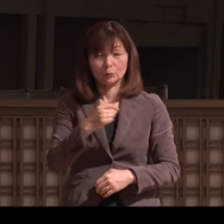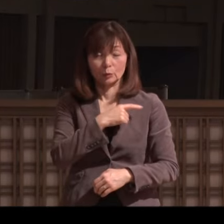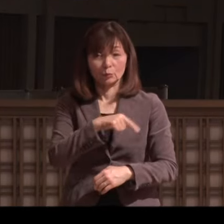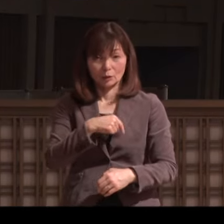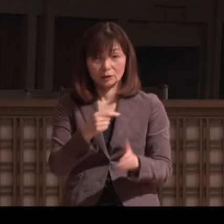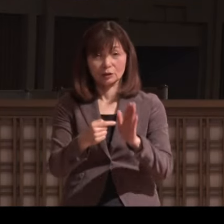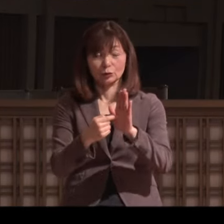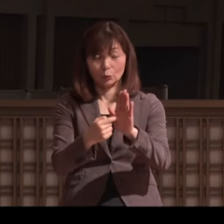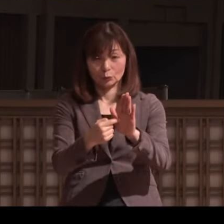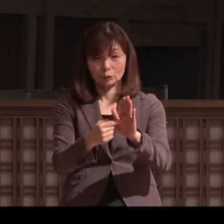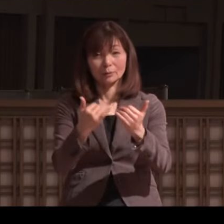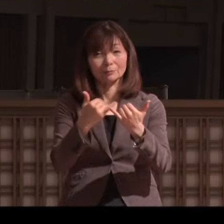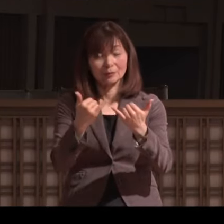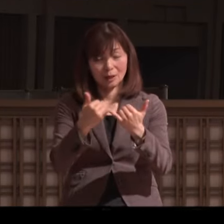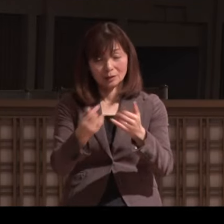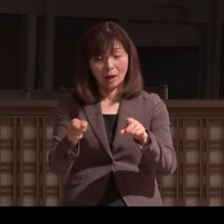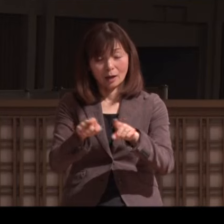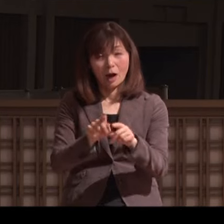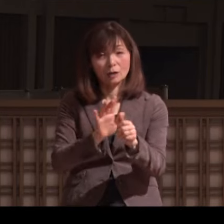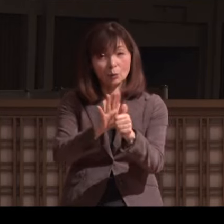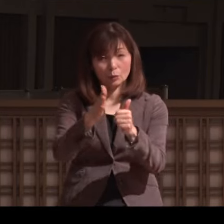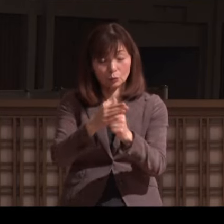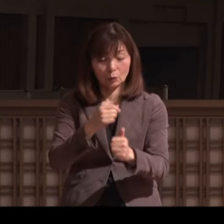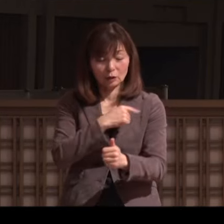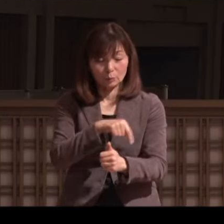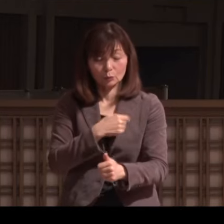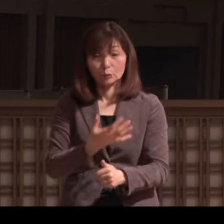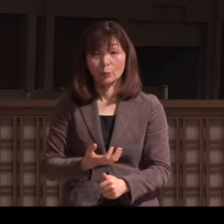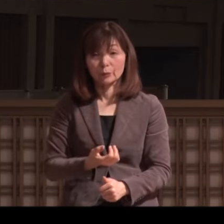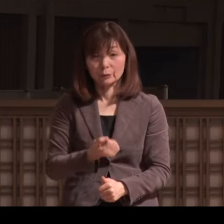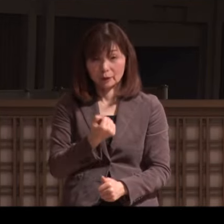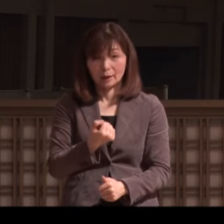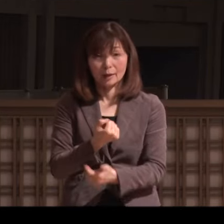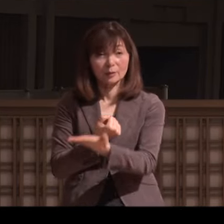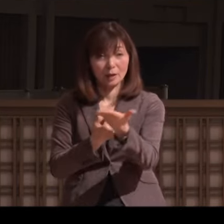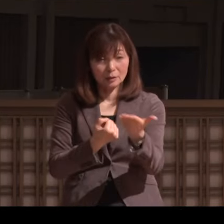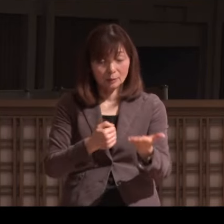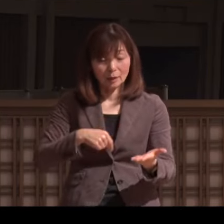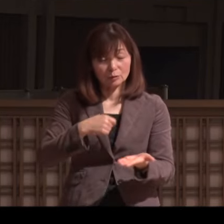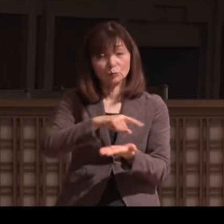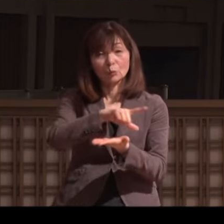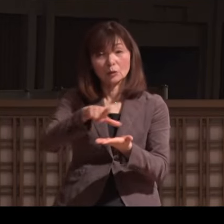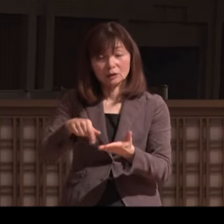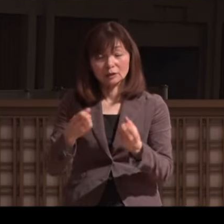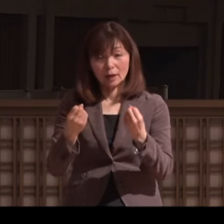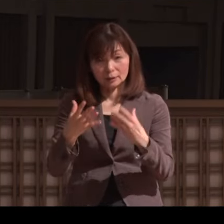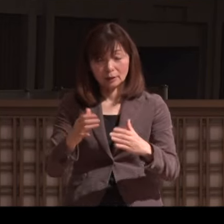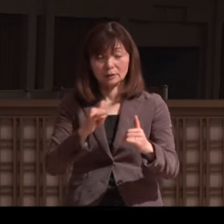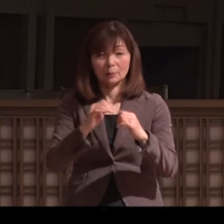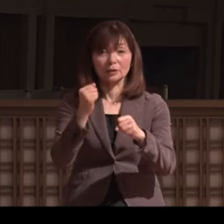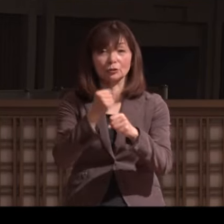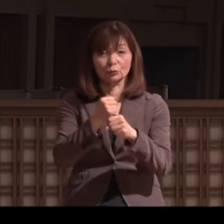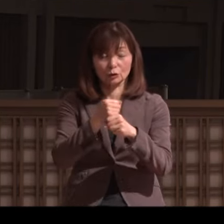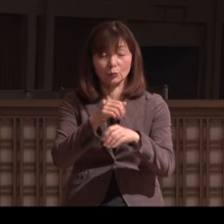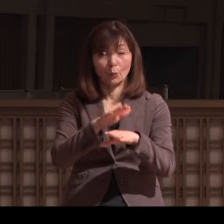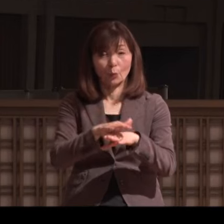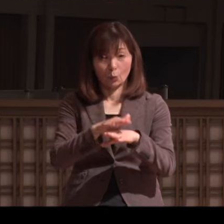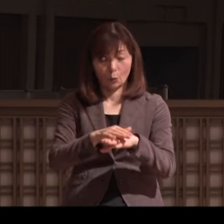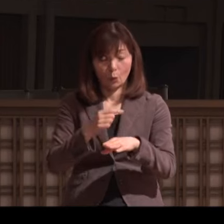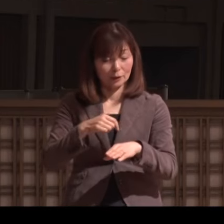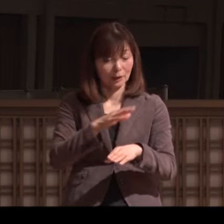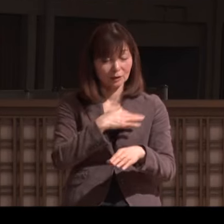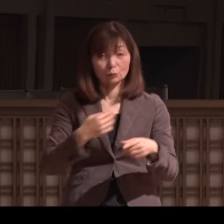されるようなその教授の精神に立ってえ皆様地域に新たな街作りをえ私どもと一緒にえ推進してき